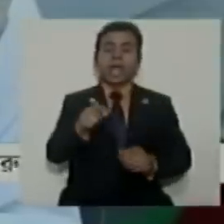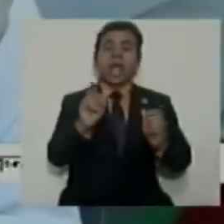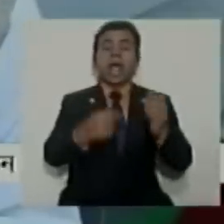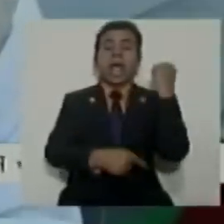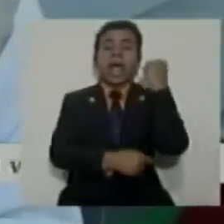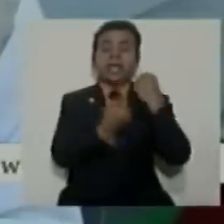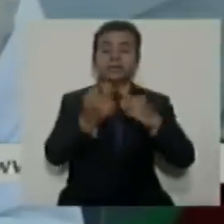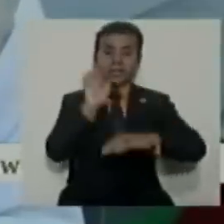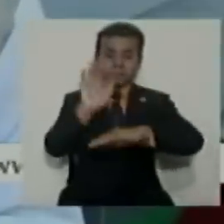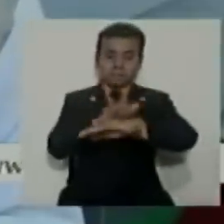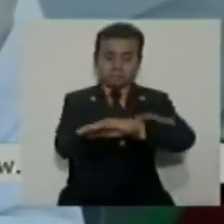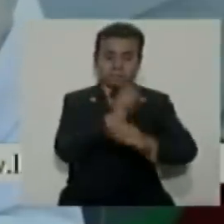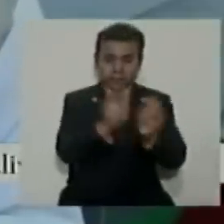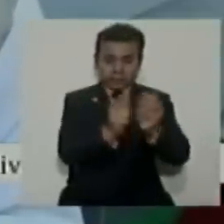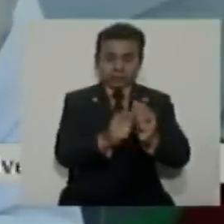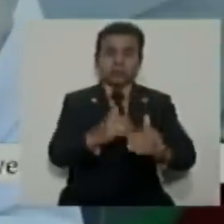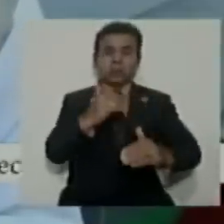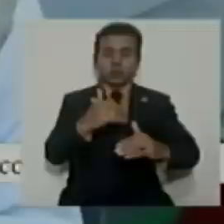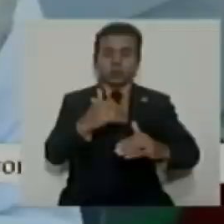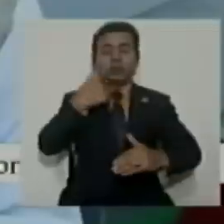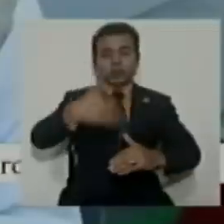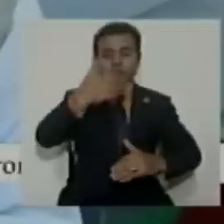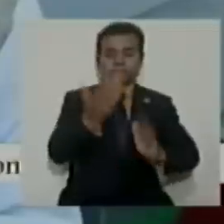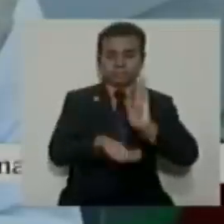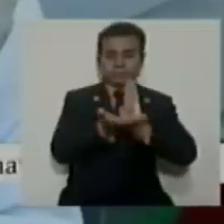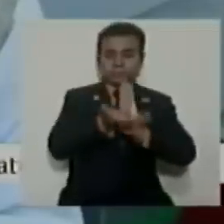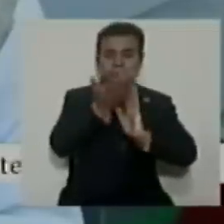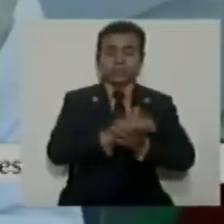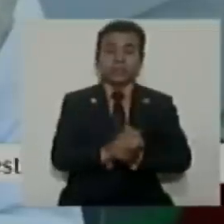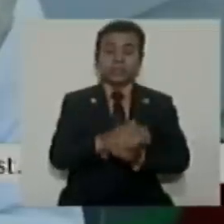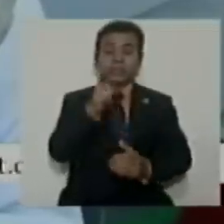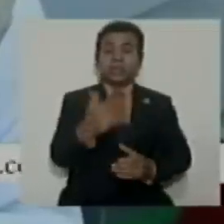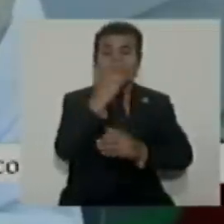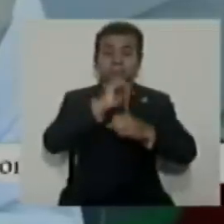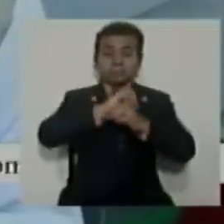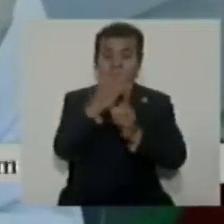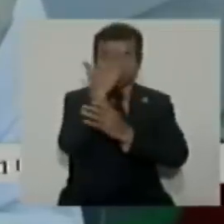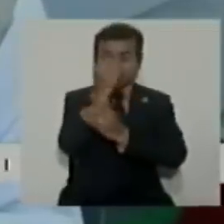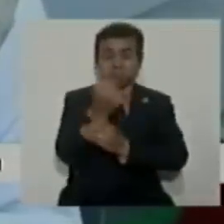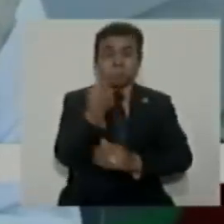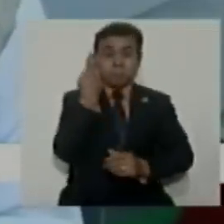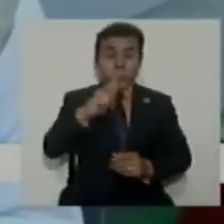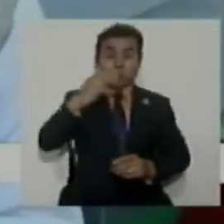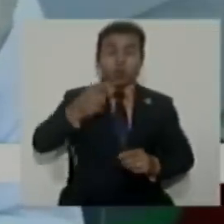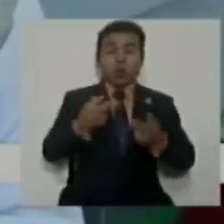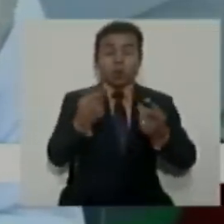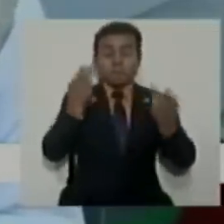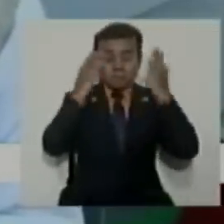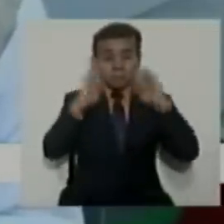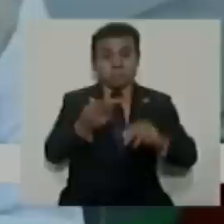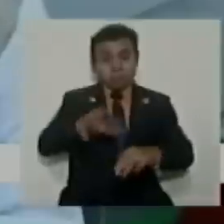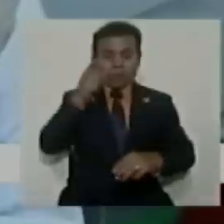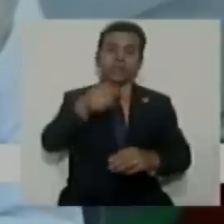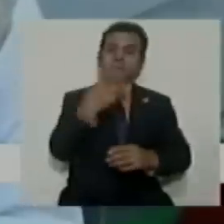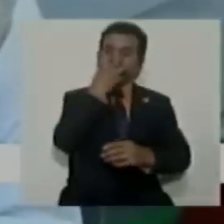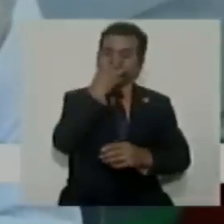রোগীদের। ইউরোপে আইসিইউর গড় প্রায় ৪% বা তারও